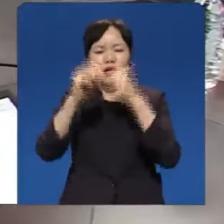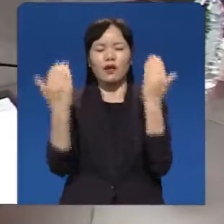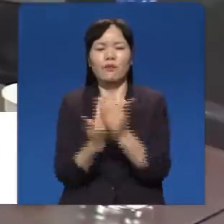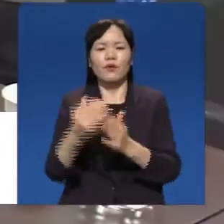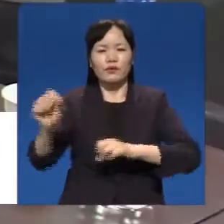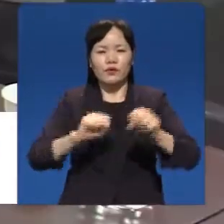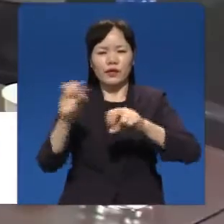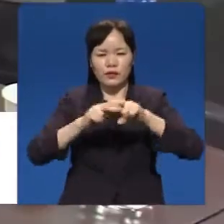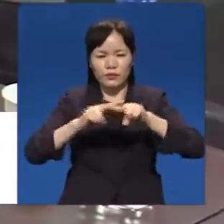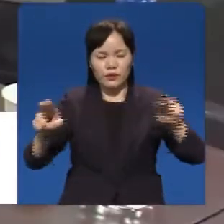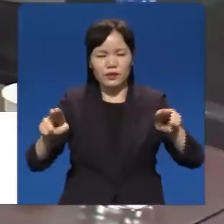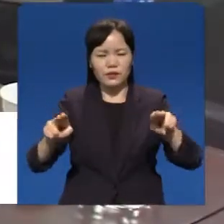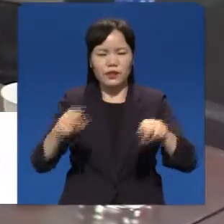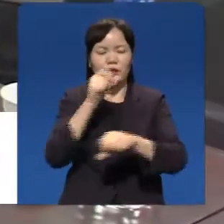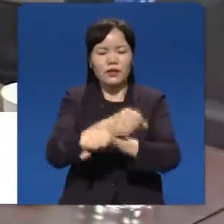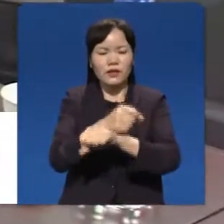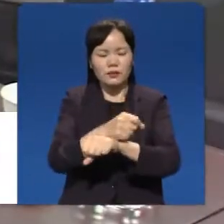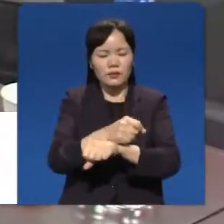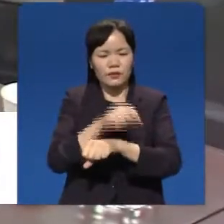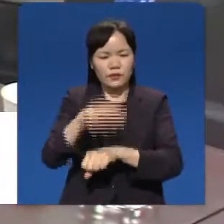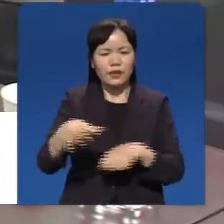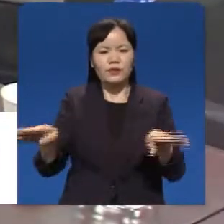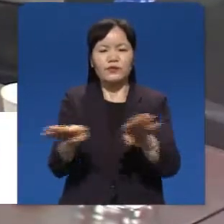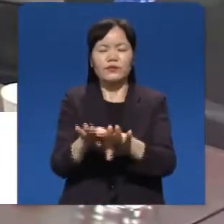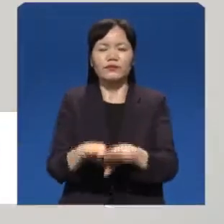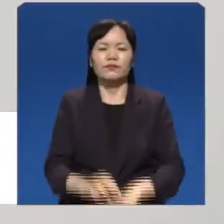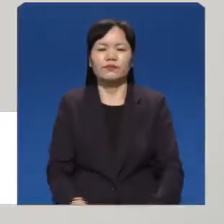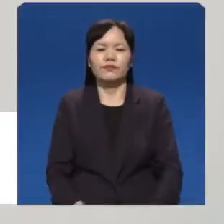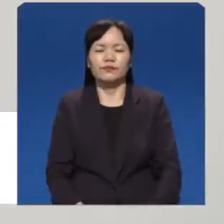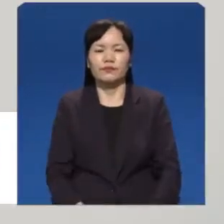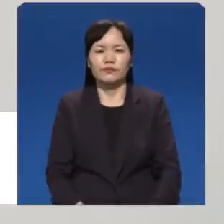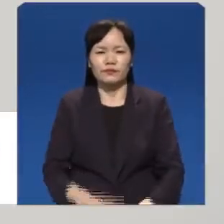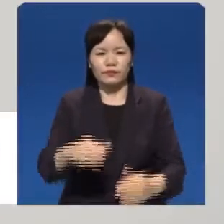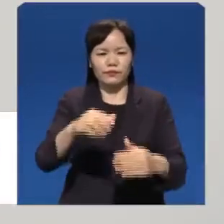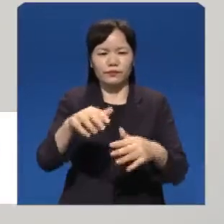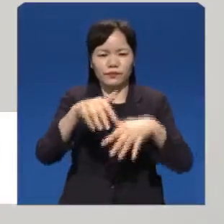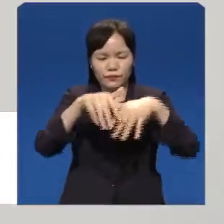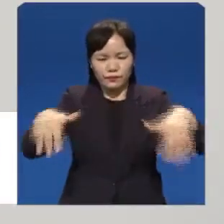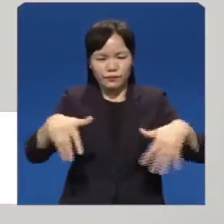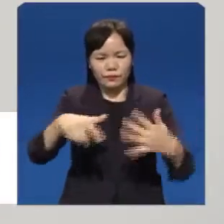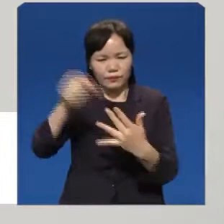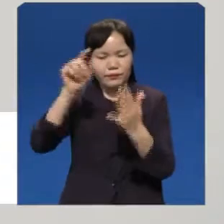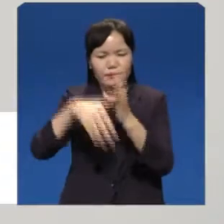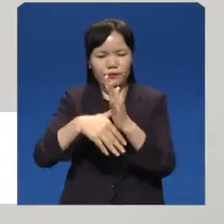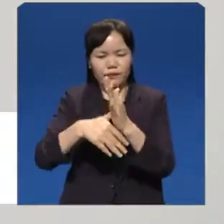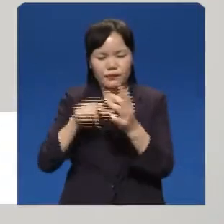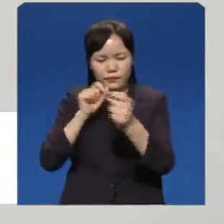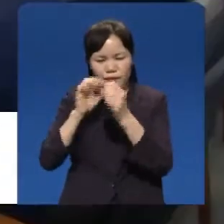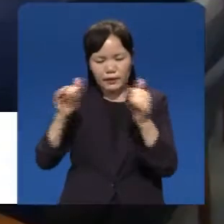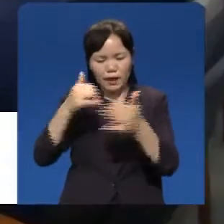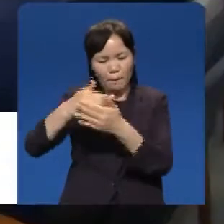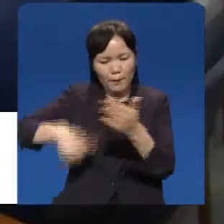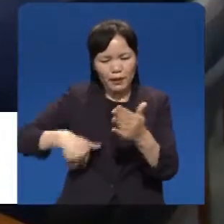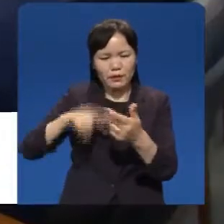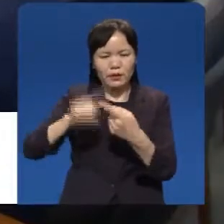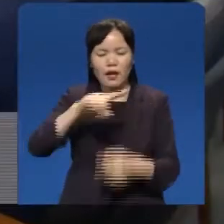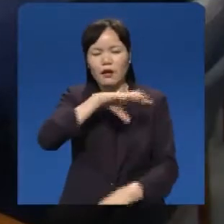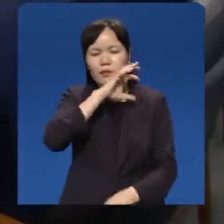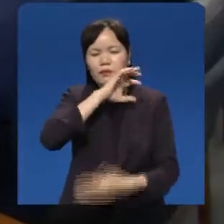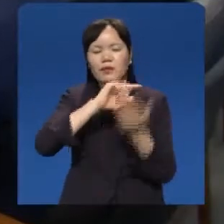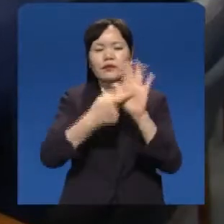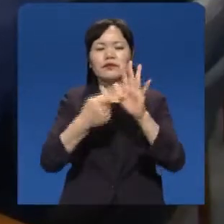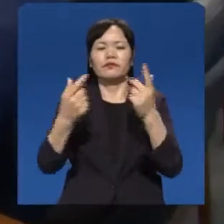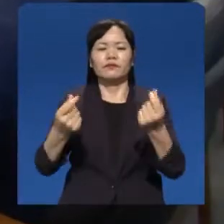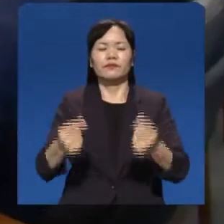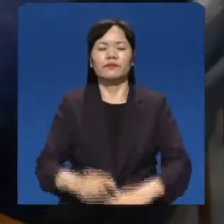일정을 취소하고 집무실에 나오지 않았습니다. 앞서 내각 인선에서 측근들이 배제됐다는 불만을 드러낸 걸로